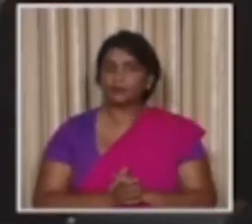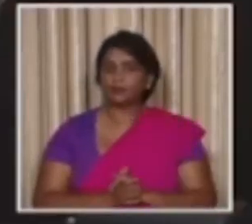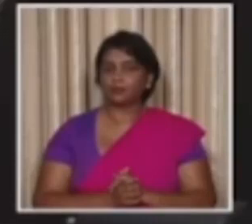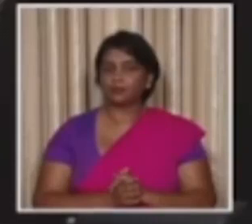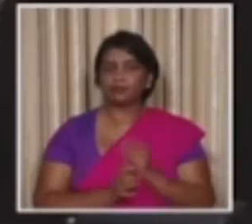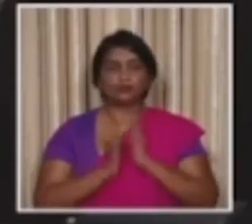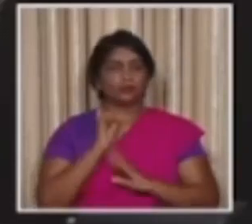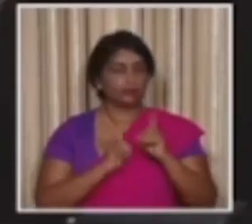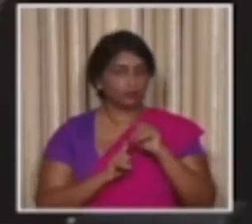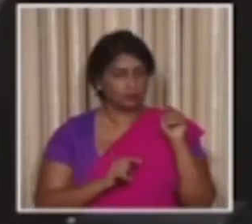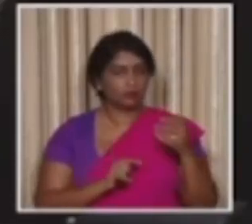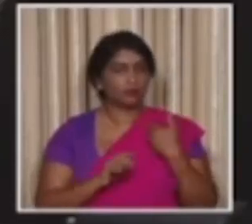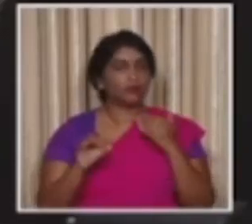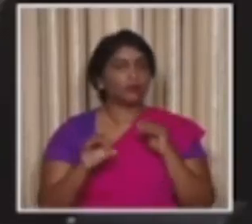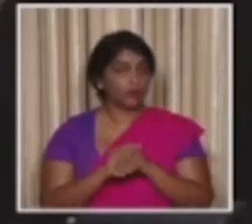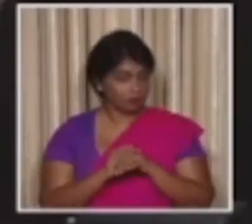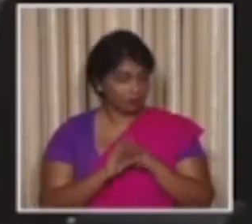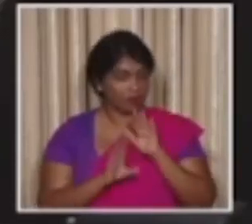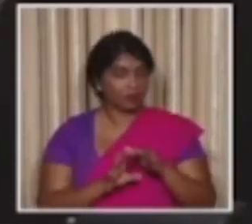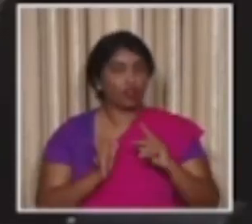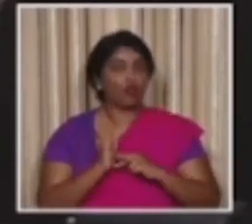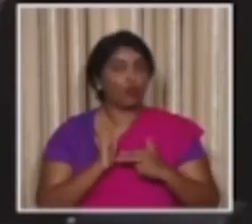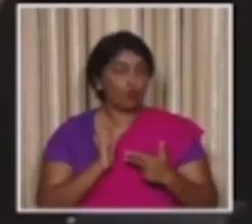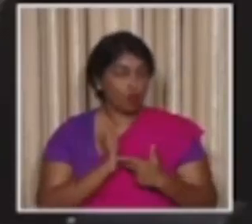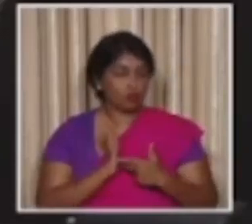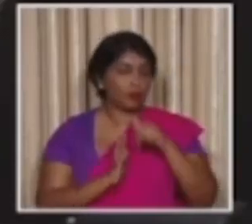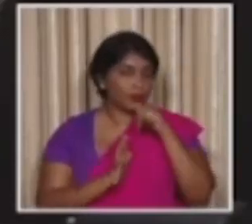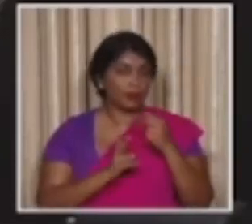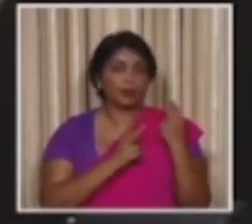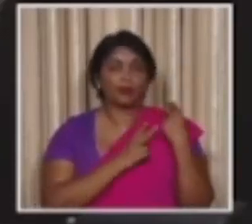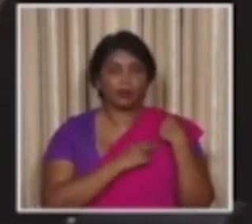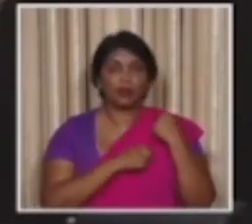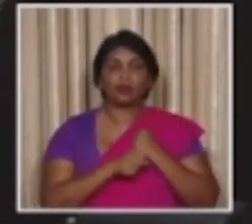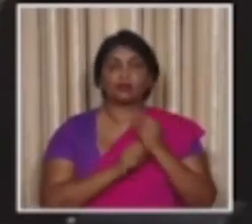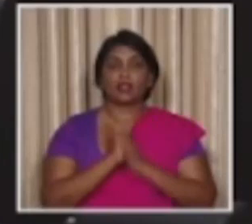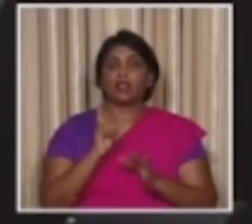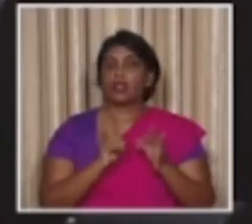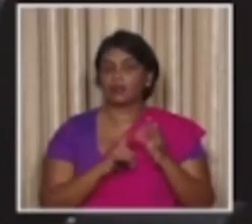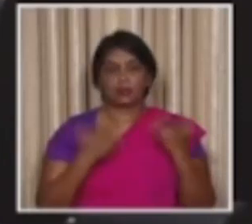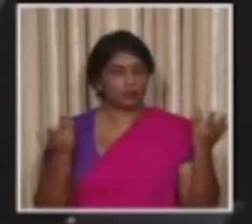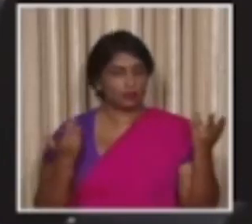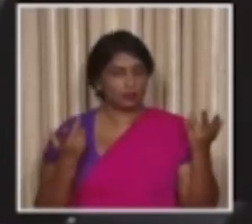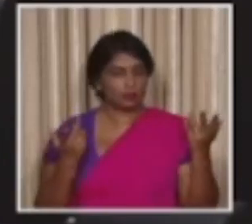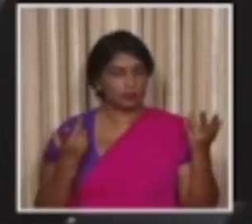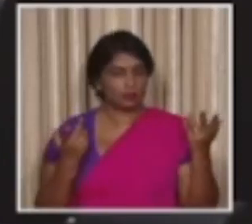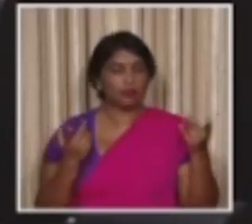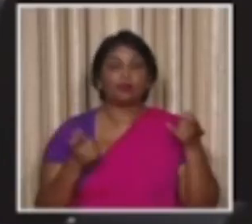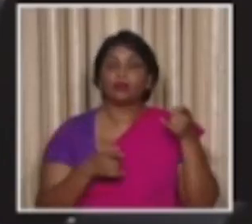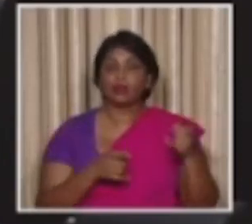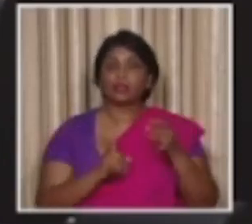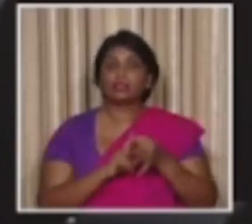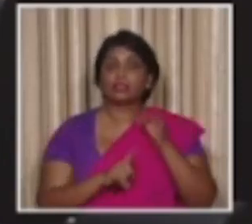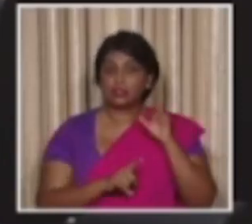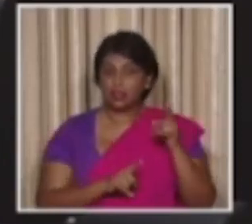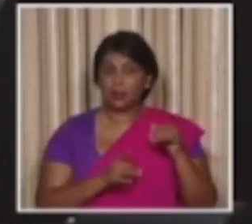මේ අමාත්‍යංශයට මම පත් වෙනකන් මේ ව්‍යාපෘතිය ඇතරම තිබ්බේ රාජ්‍ය අමාත්‍යවරයෙක් හිටියේ නැහැ. මේ එතකොට තිබ්බේ